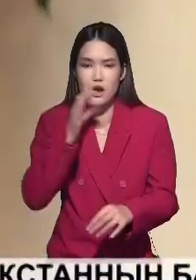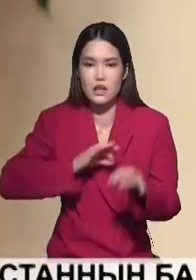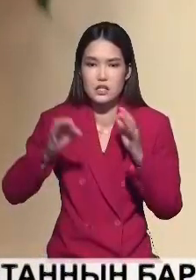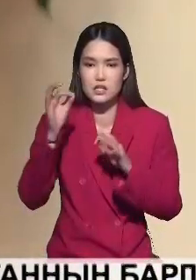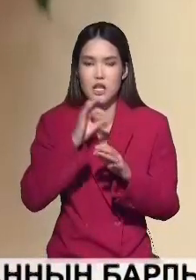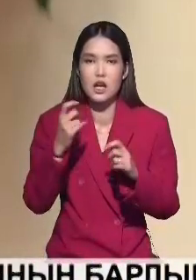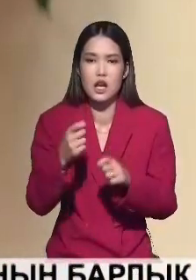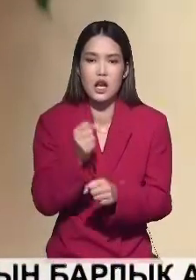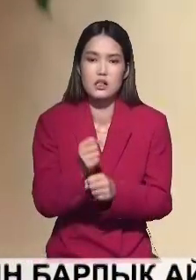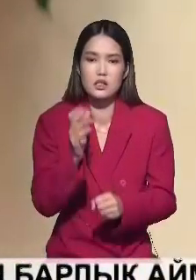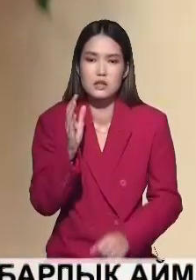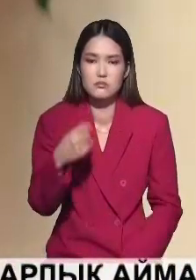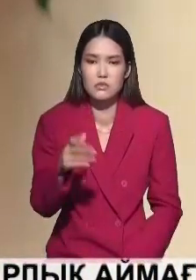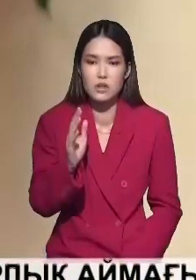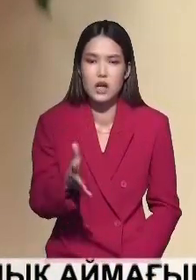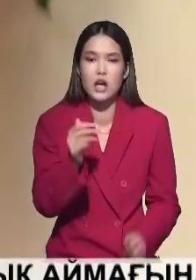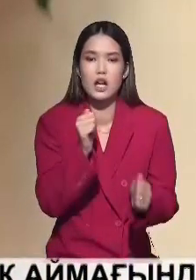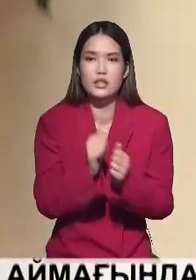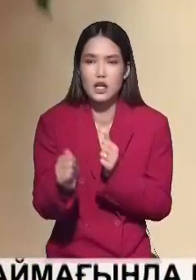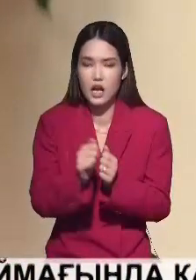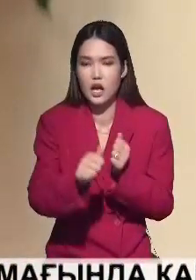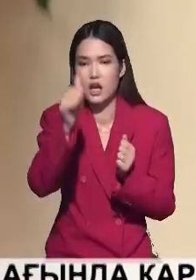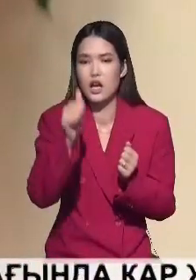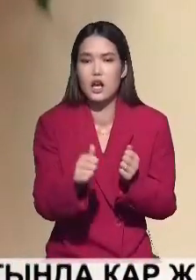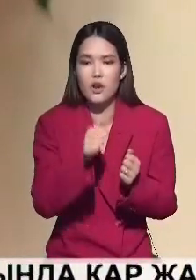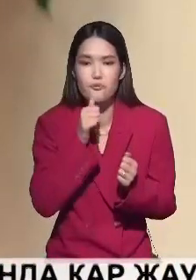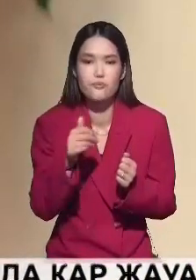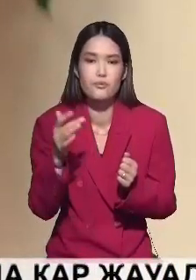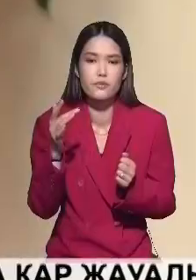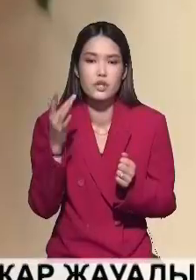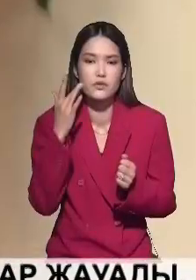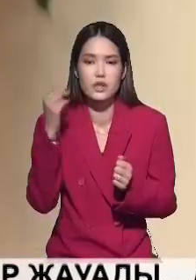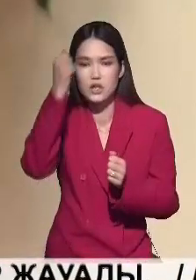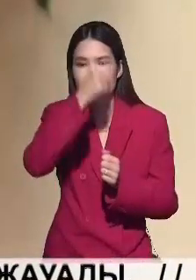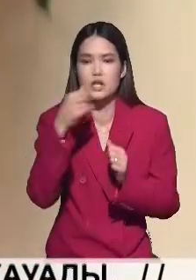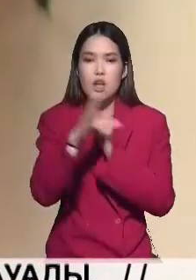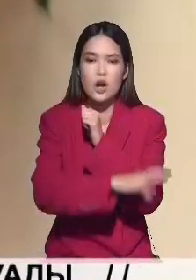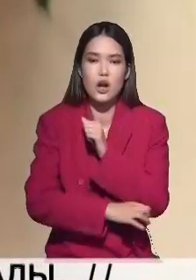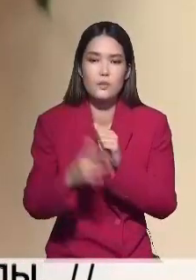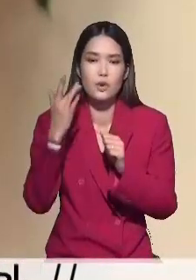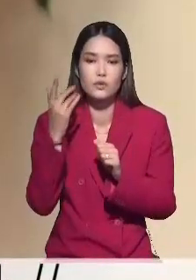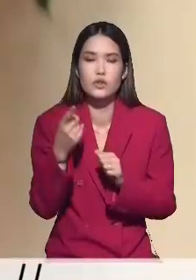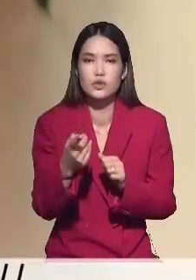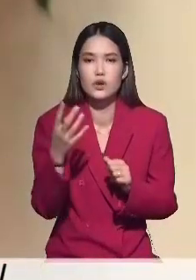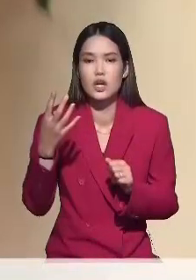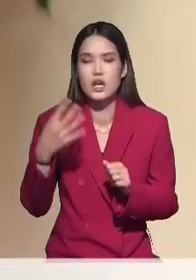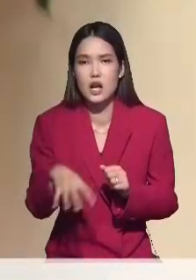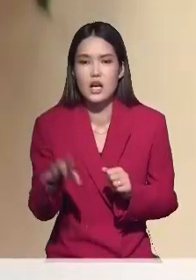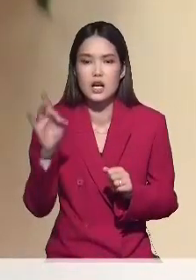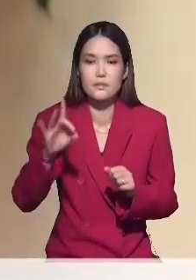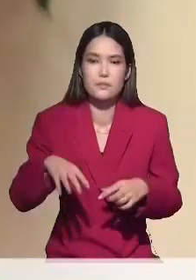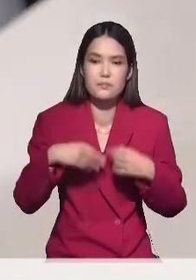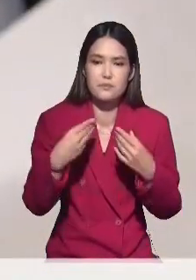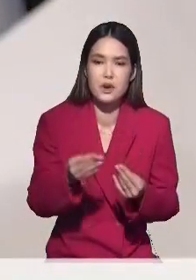ол жаңағы арыз берілді. 2024 жылдың аяғына дейін 340 дәрілік берілу керек.